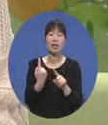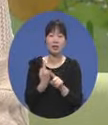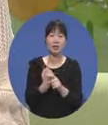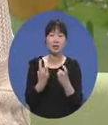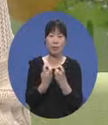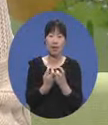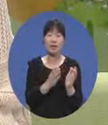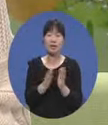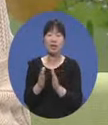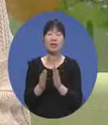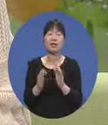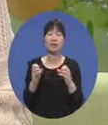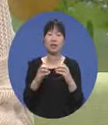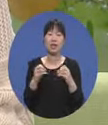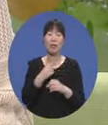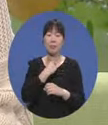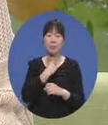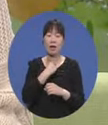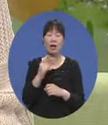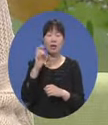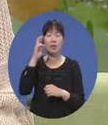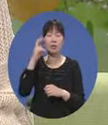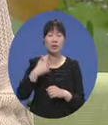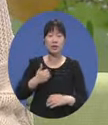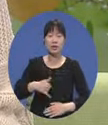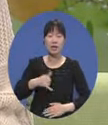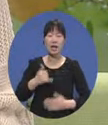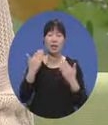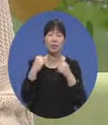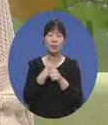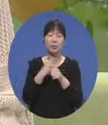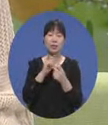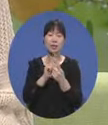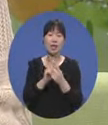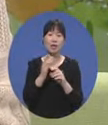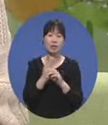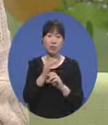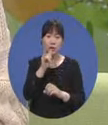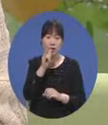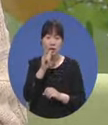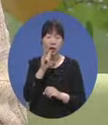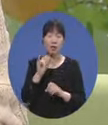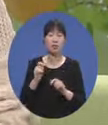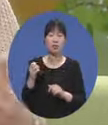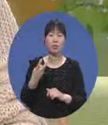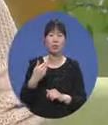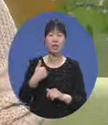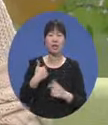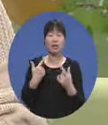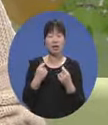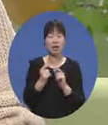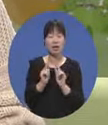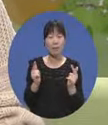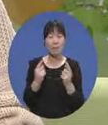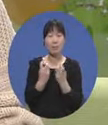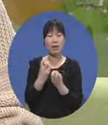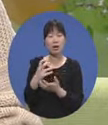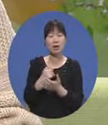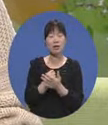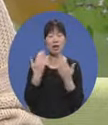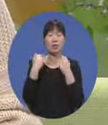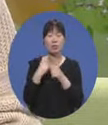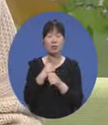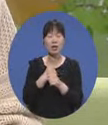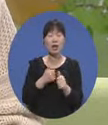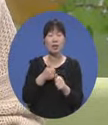방안에 대한 이야기를 나누려고 해요. 혹시 우리 아이가 학교폭력을 당하고 있다 하시는 분, 아니면 나는 이러이러한 방법으로